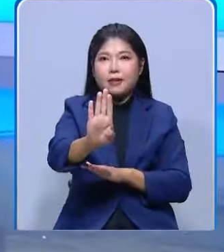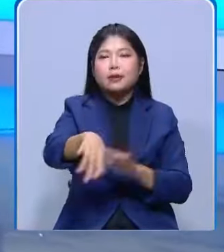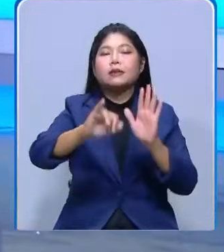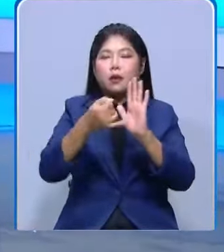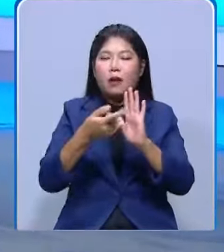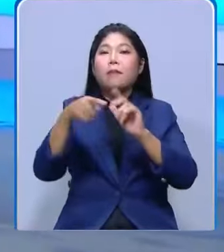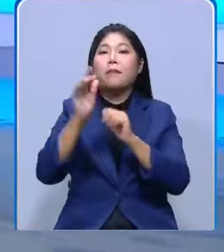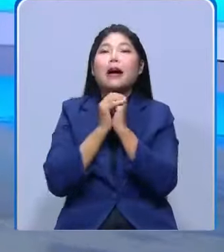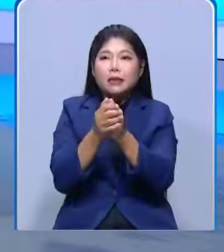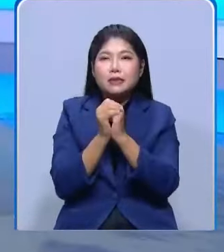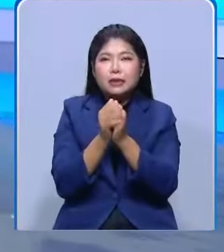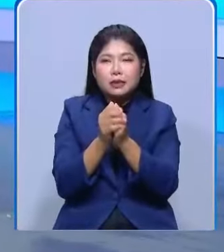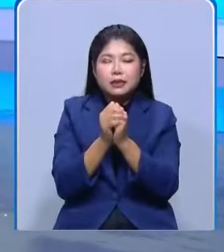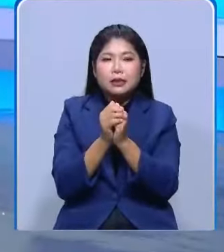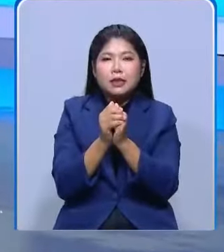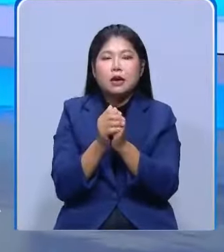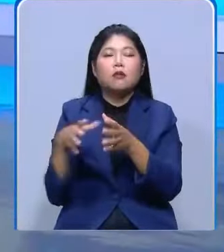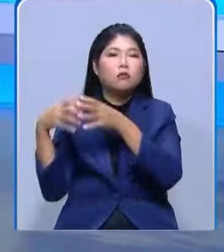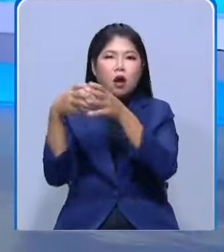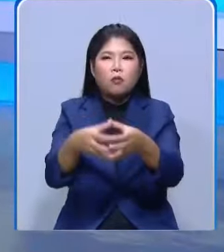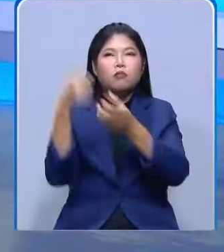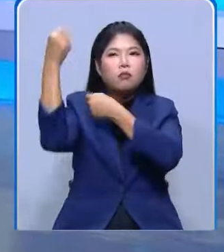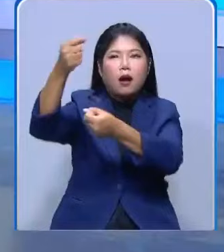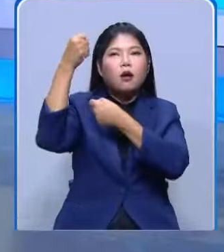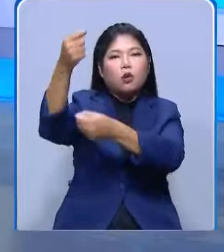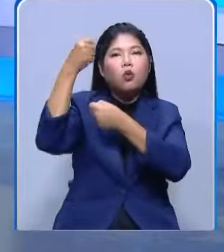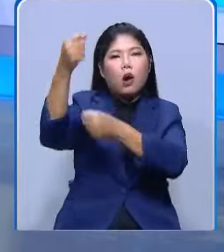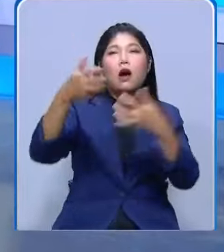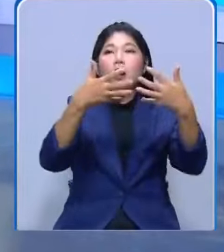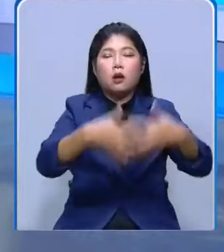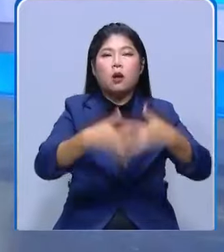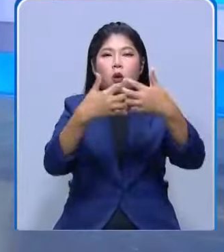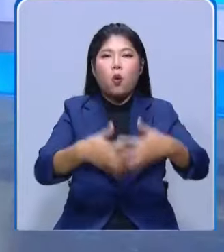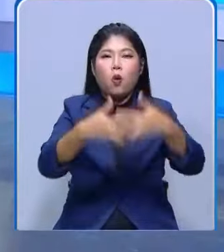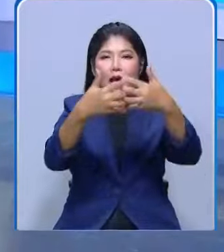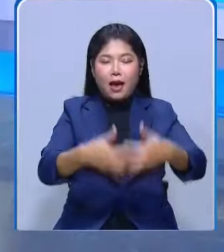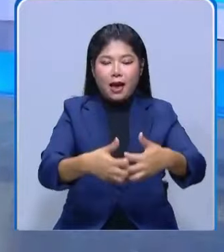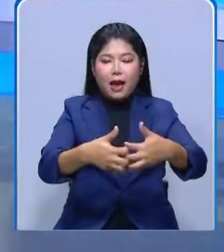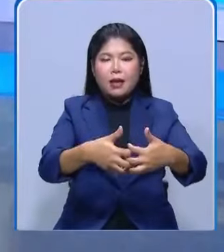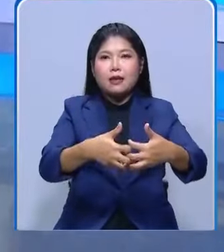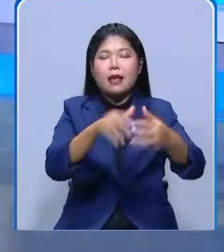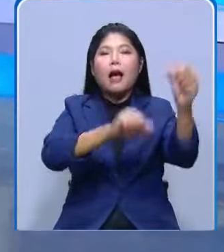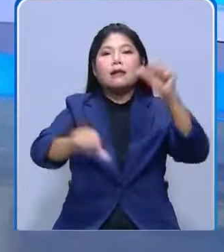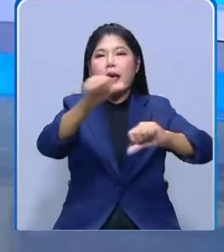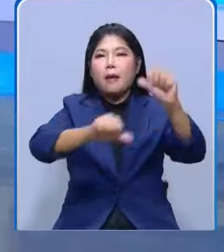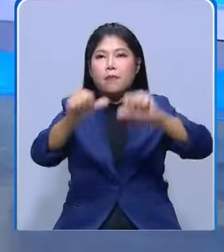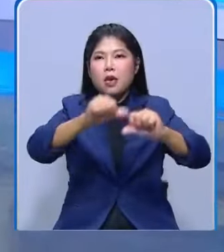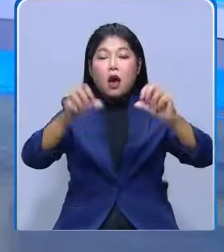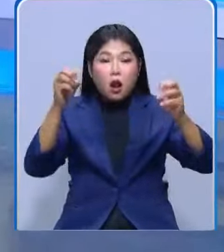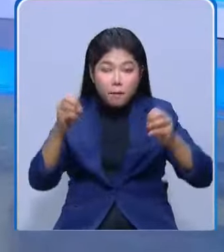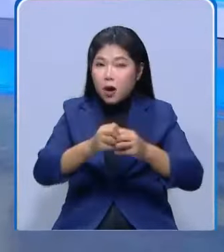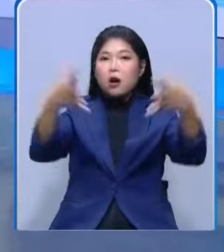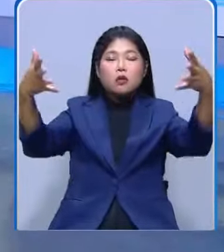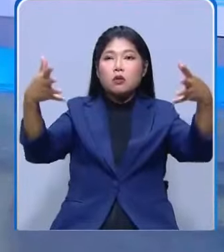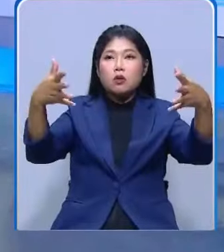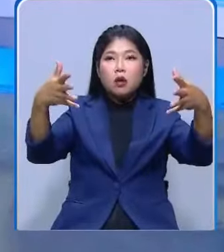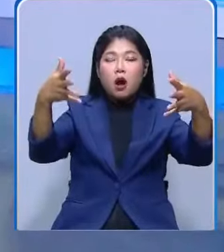หดประจิบุรีเขาออกมารวมตัวการประท้วงค่ะ เป็นโรงงานผลิตเคมีพันด์เกิดระเบิดคคผชม แล